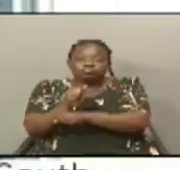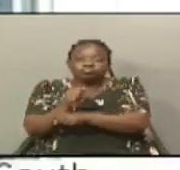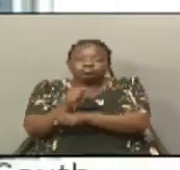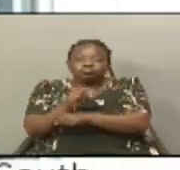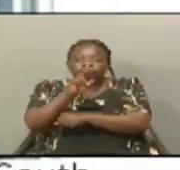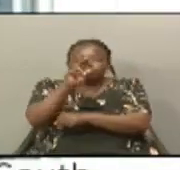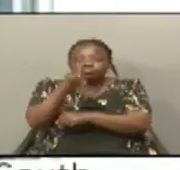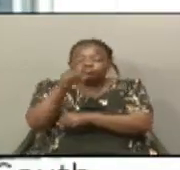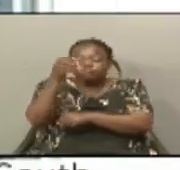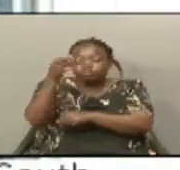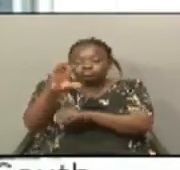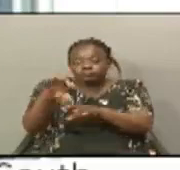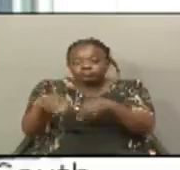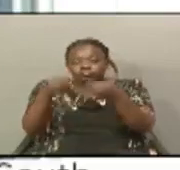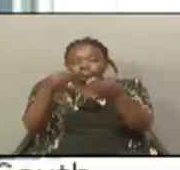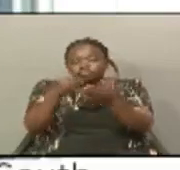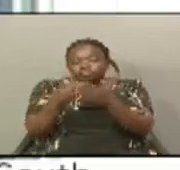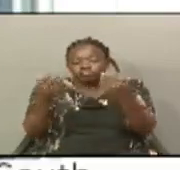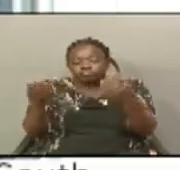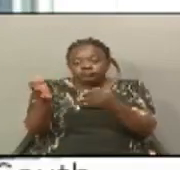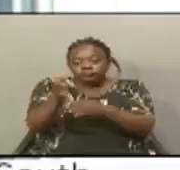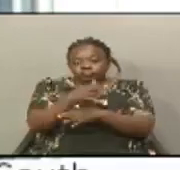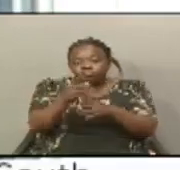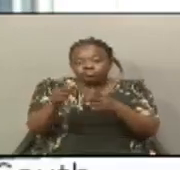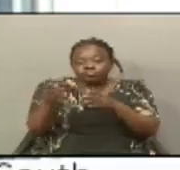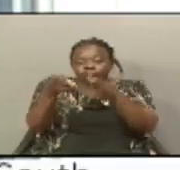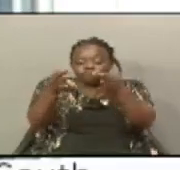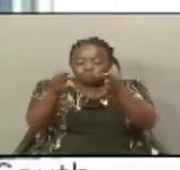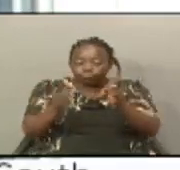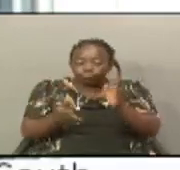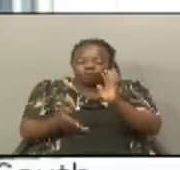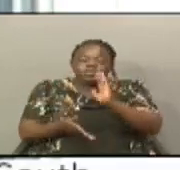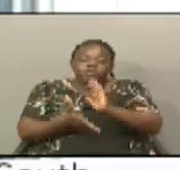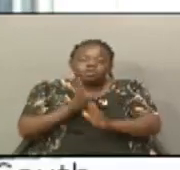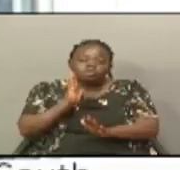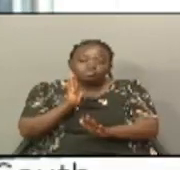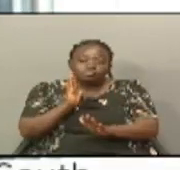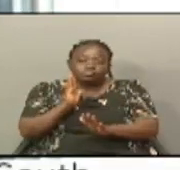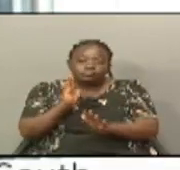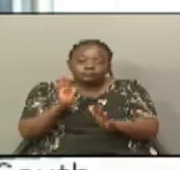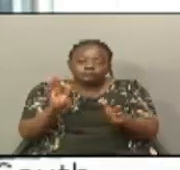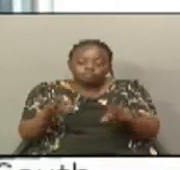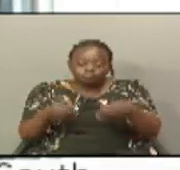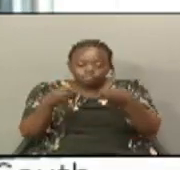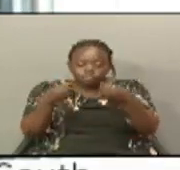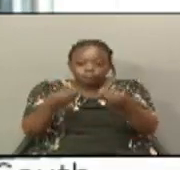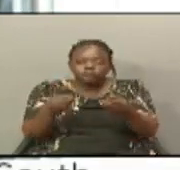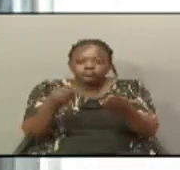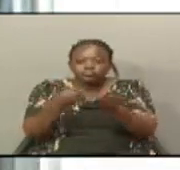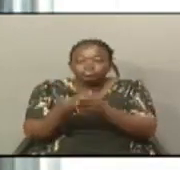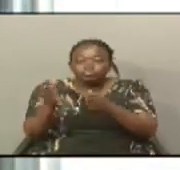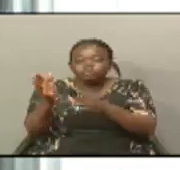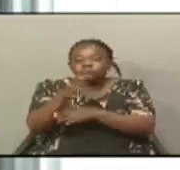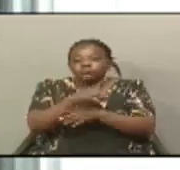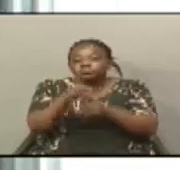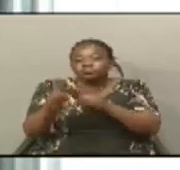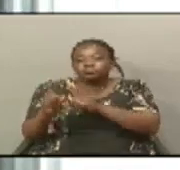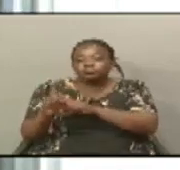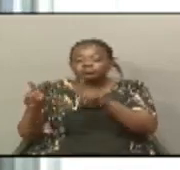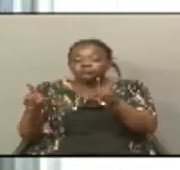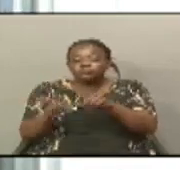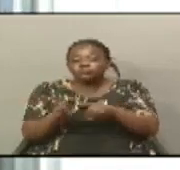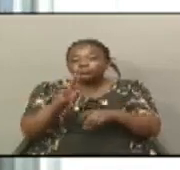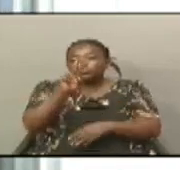twagiwadde sente defense. So, Minister of Finance, mangu, eyanguwe, efulumye sente za Minister of Defense na